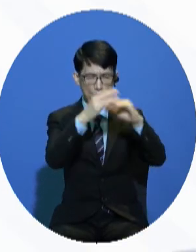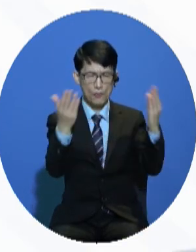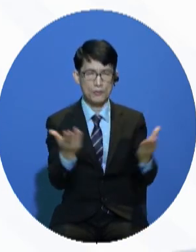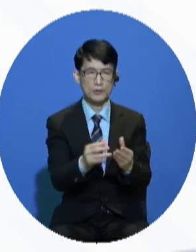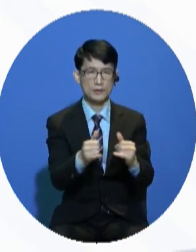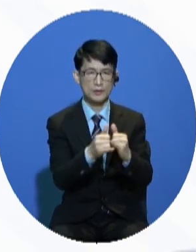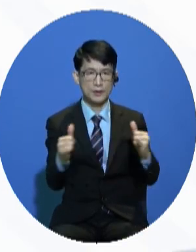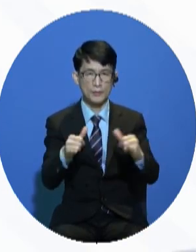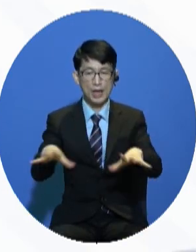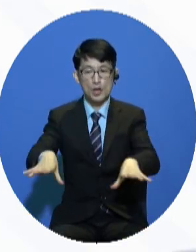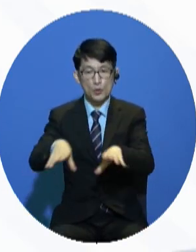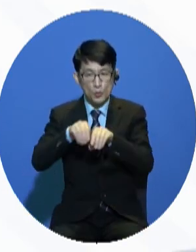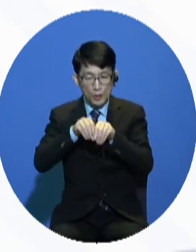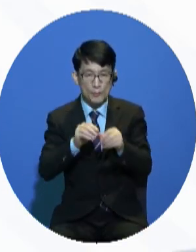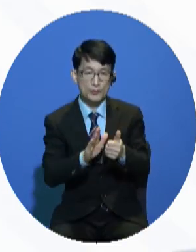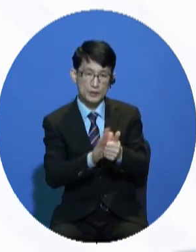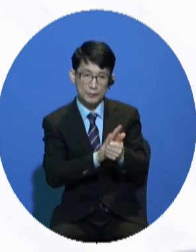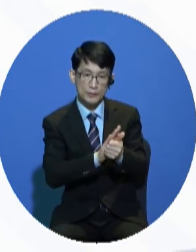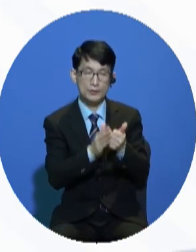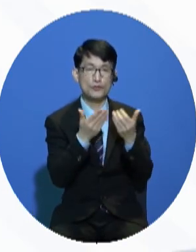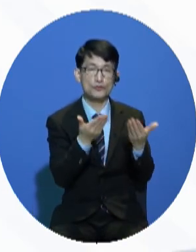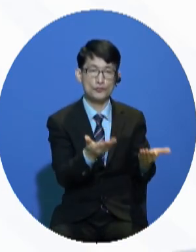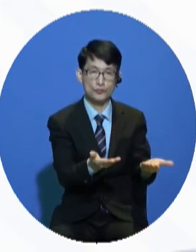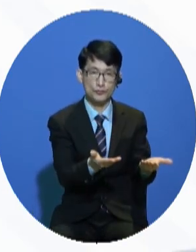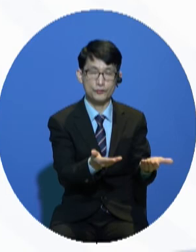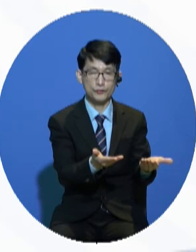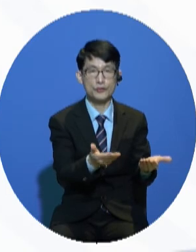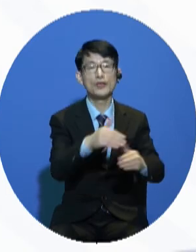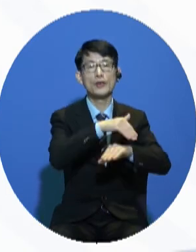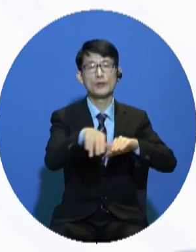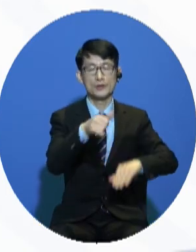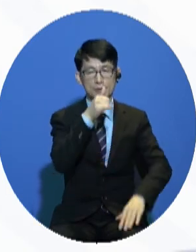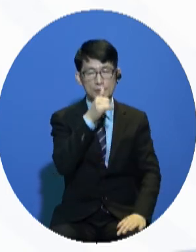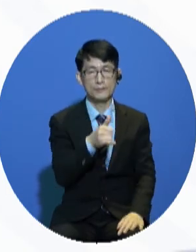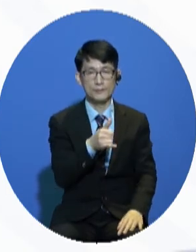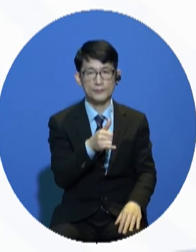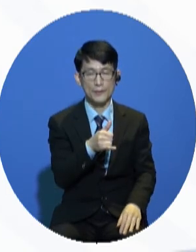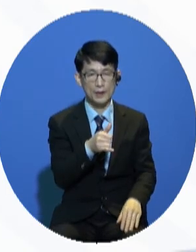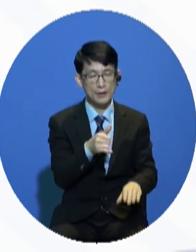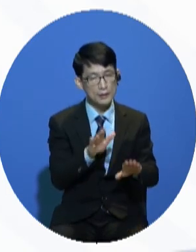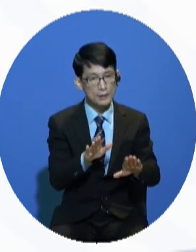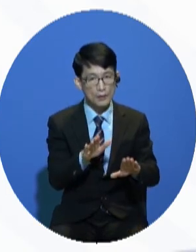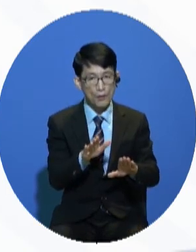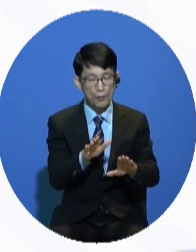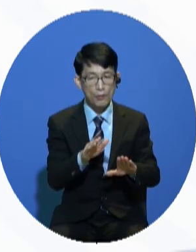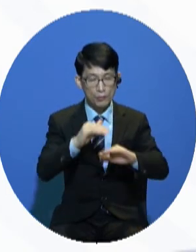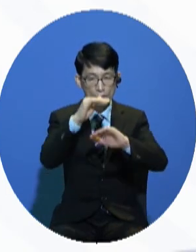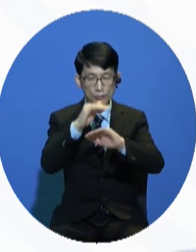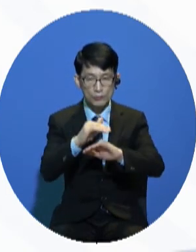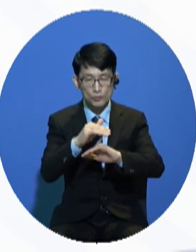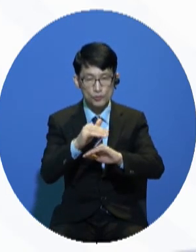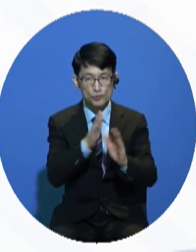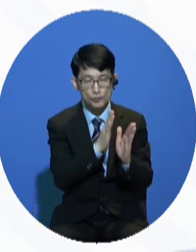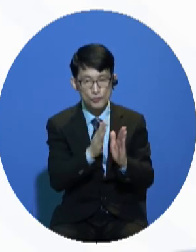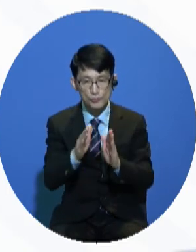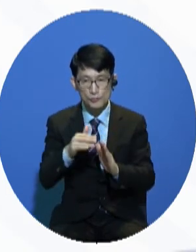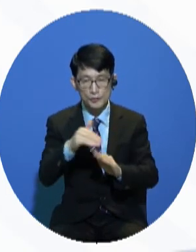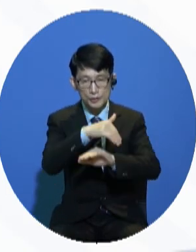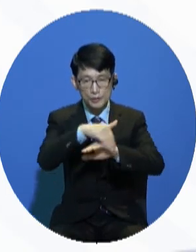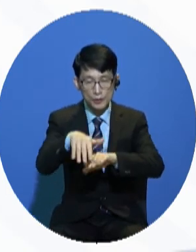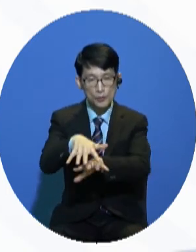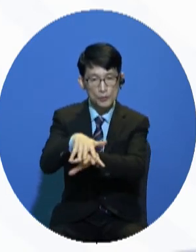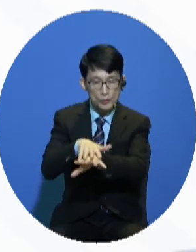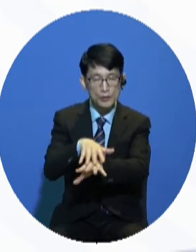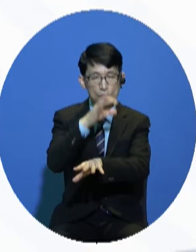사람들에 대한 통합 돌봄 시스템을 도입하려고 하고 있습니다. 뭐 이런 체계가 어찌 보면 굉장히 효율적인 시스템이라고 볼 수 있는데요.